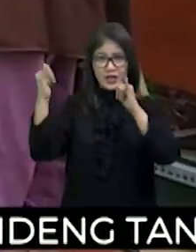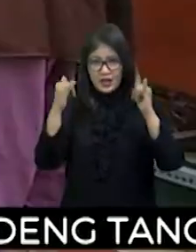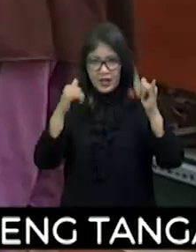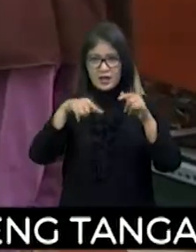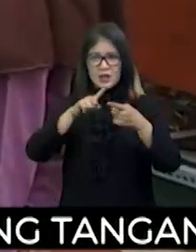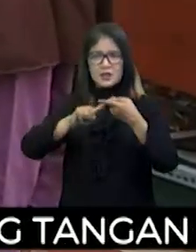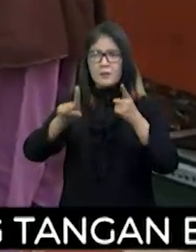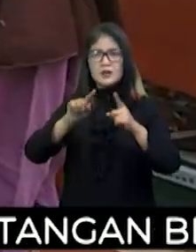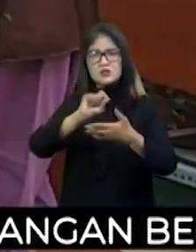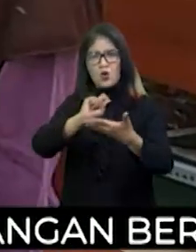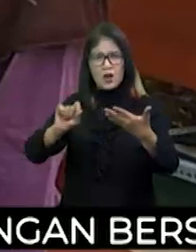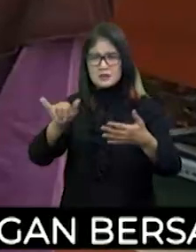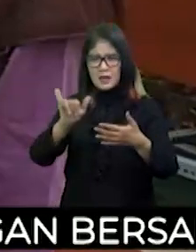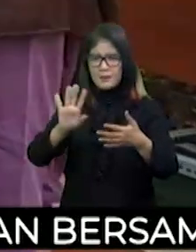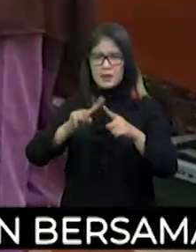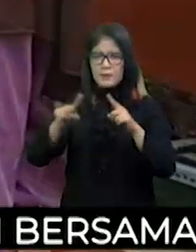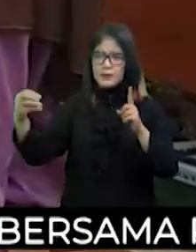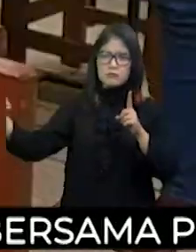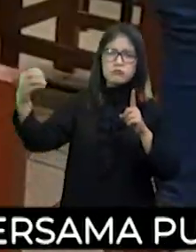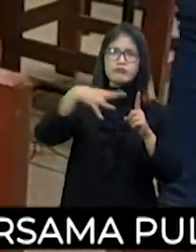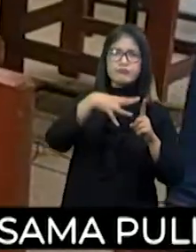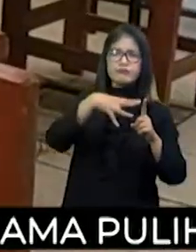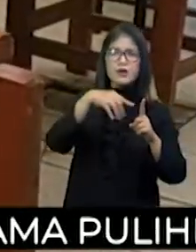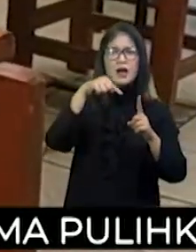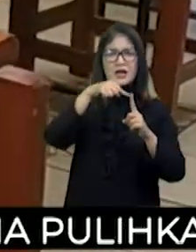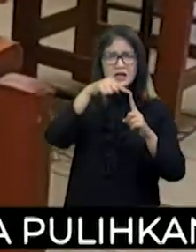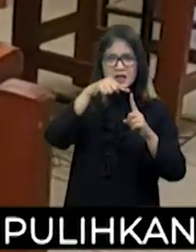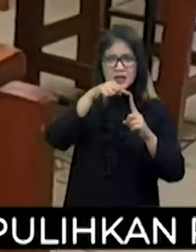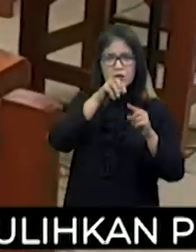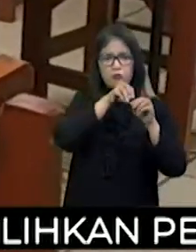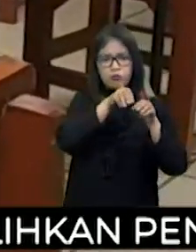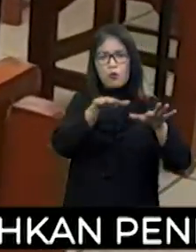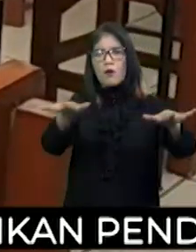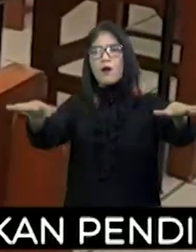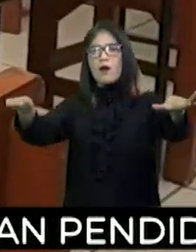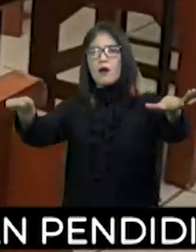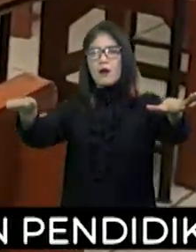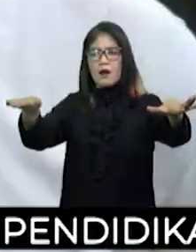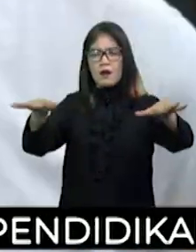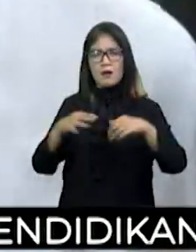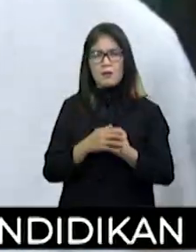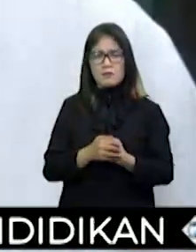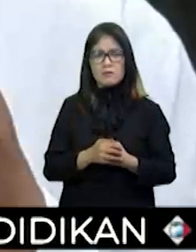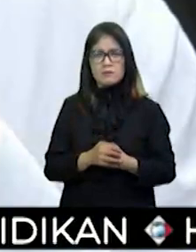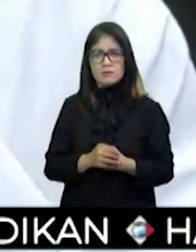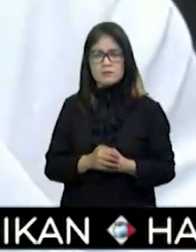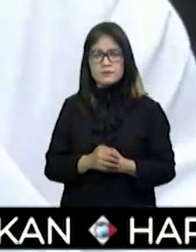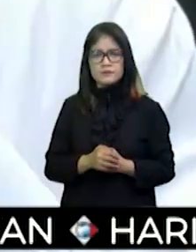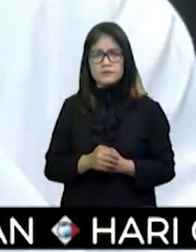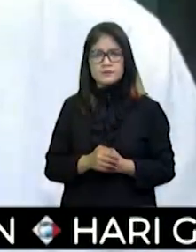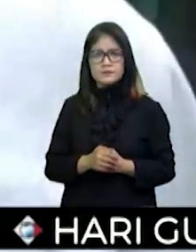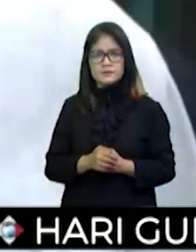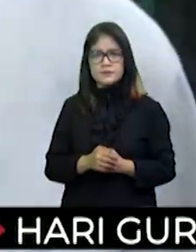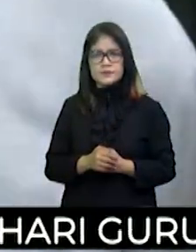guru yang positif kau fitnatin diduga kuat terpapar dari murid yang lebih dulu positif covina intense transfer orang